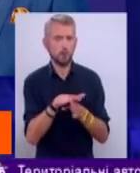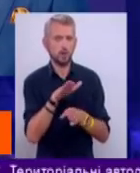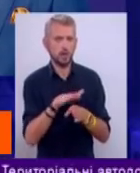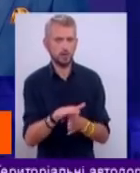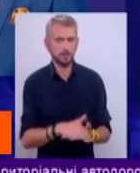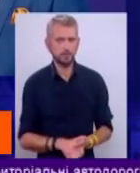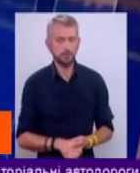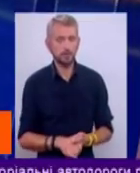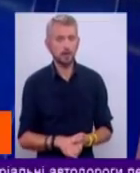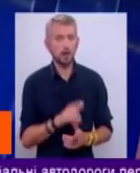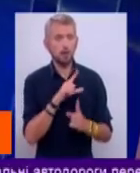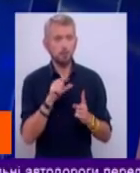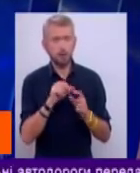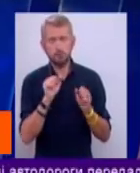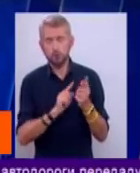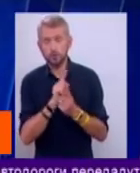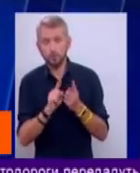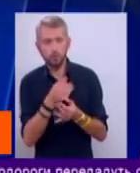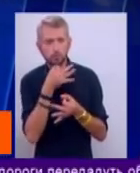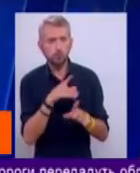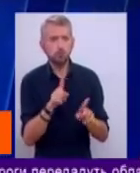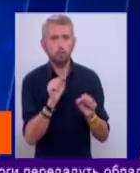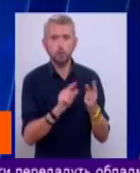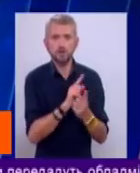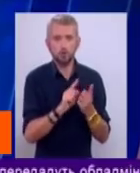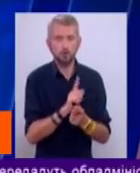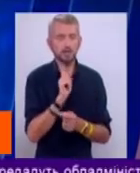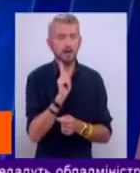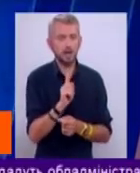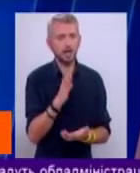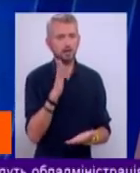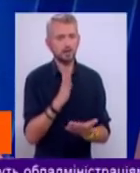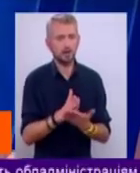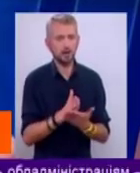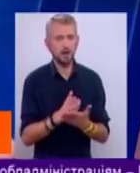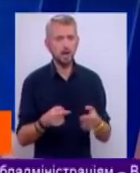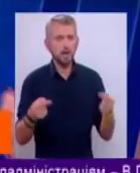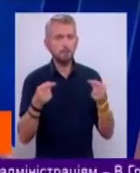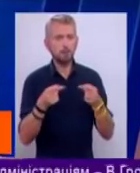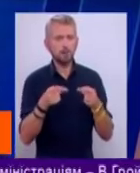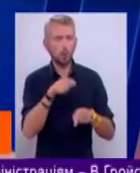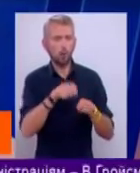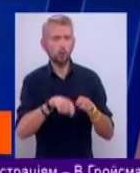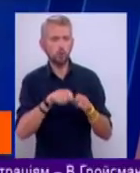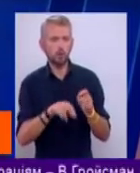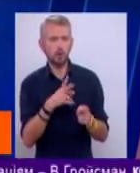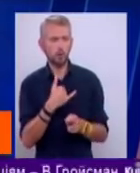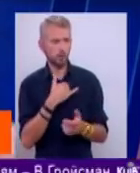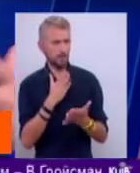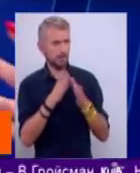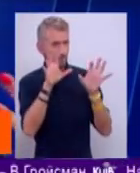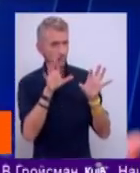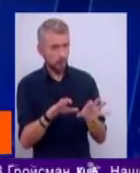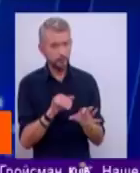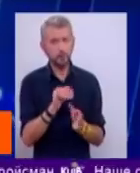виконання. Вони можуть змінюватися, будь-що може змінюватися, але є певна, скажімо, контроль, як у нас є законодавство,